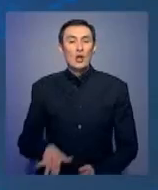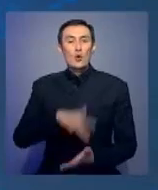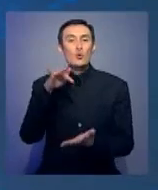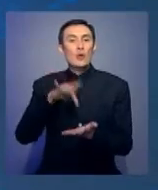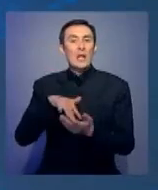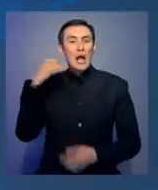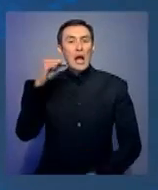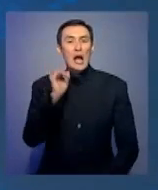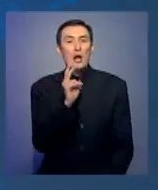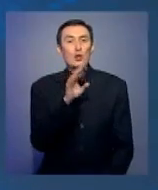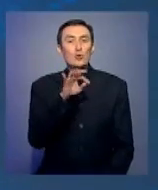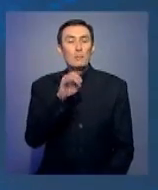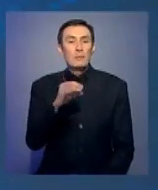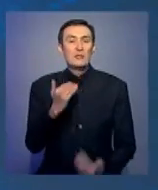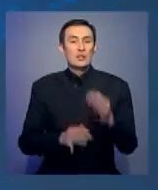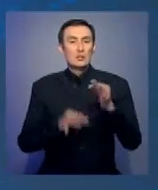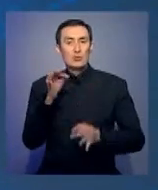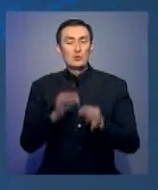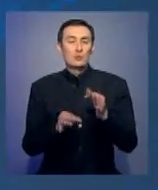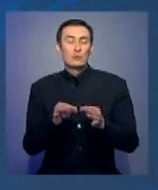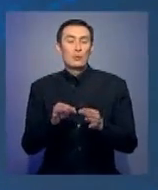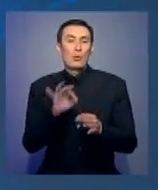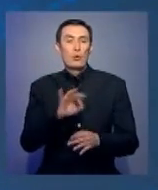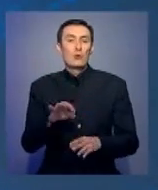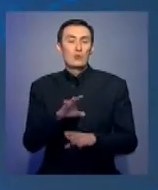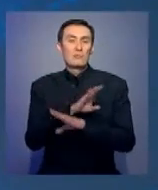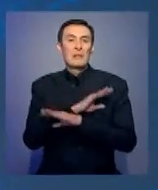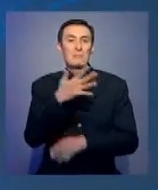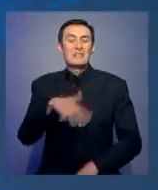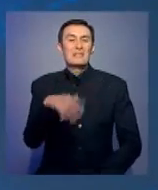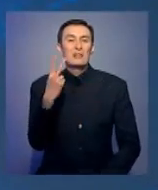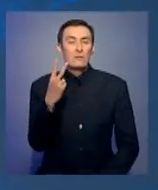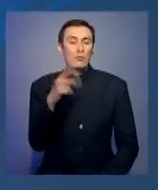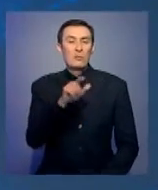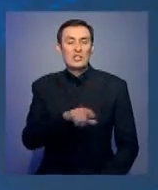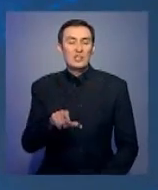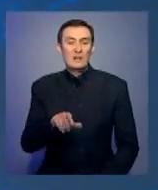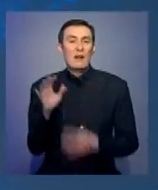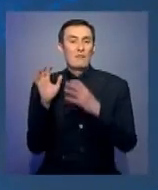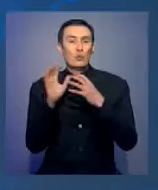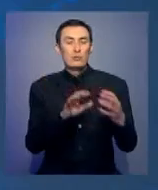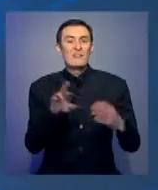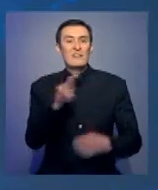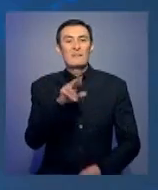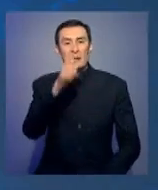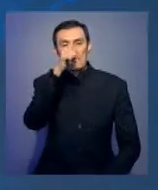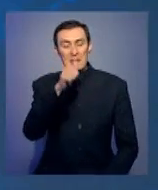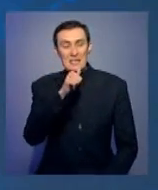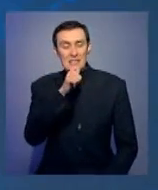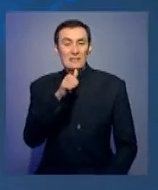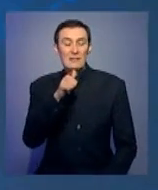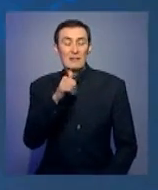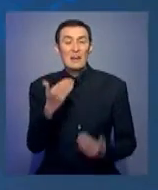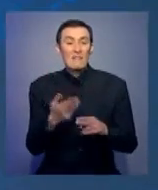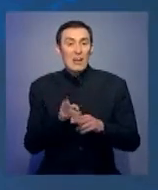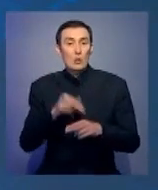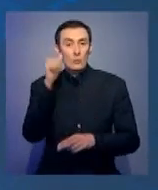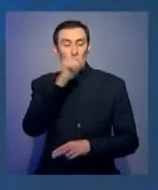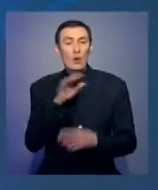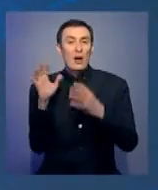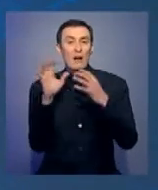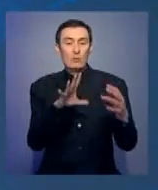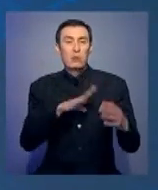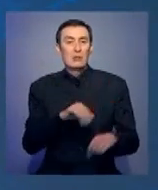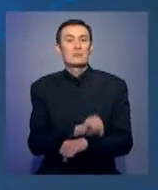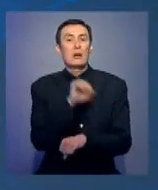В Актобе проходит слушание дела о гибели 52 пассажиров рейсового автобуса в январе этого года. Согласно материалам дела, автобус